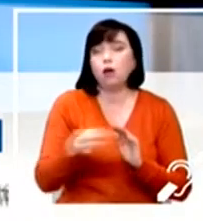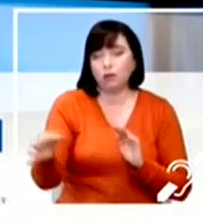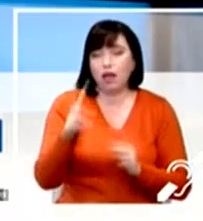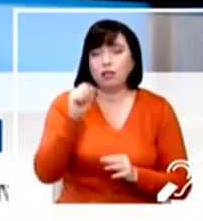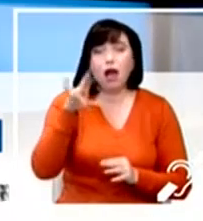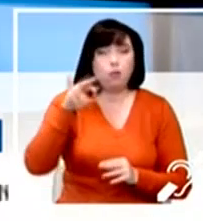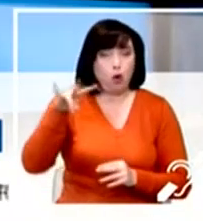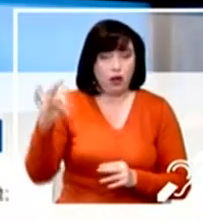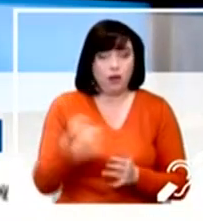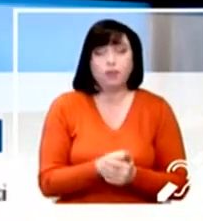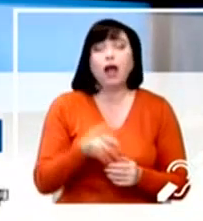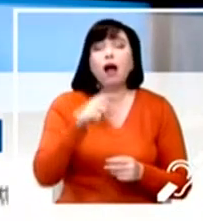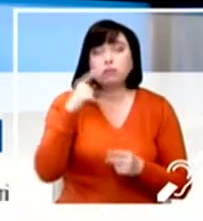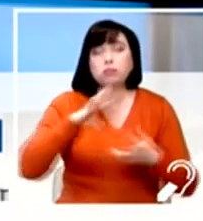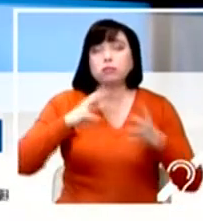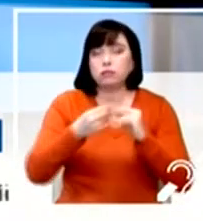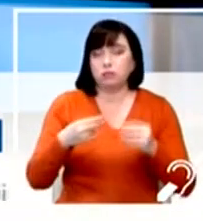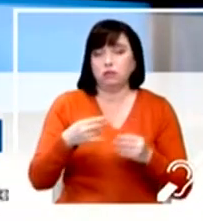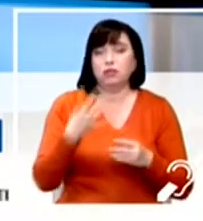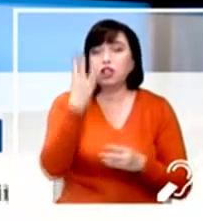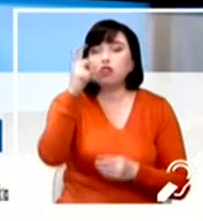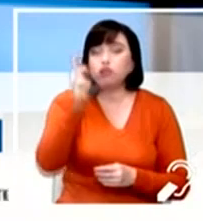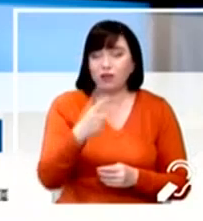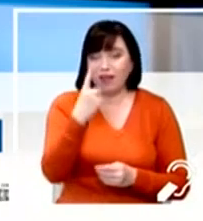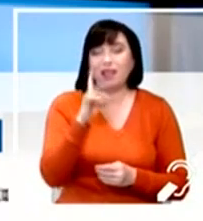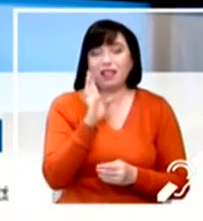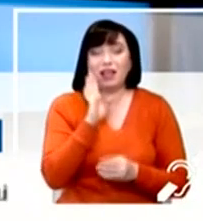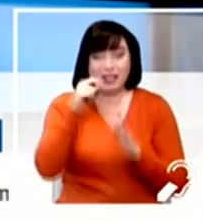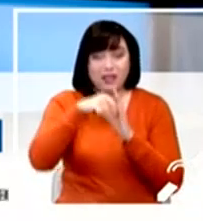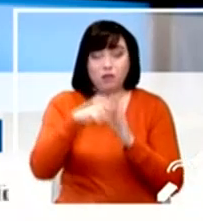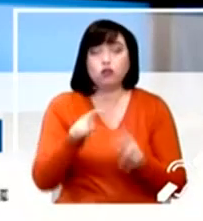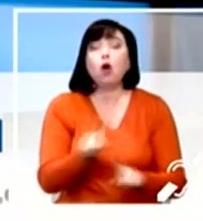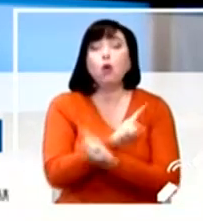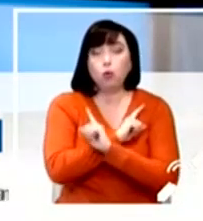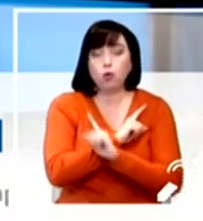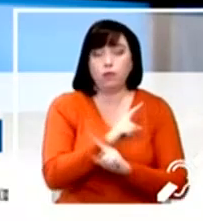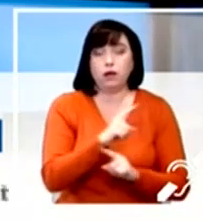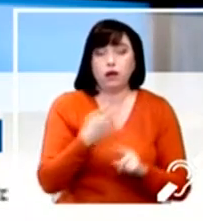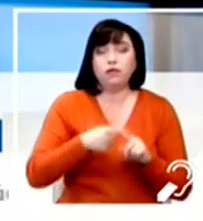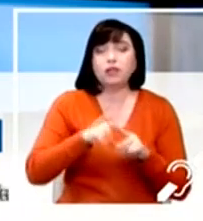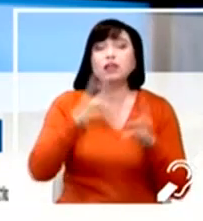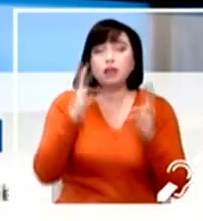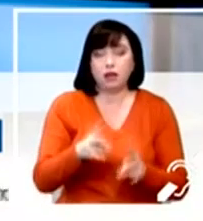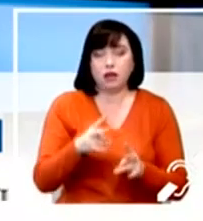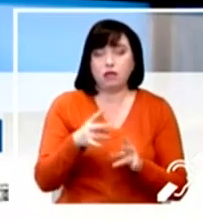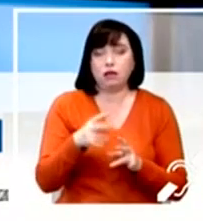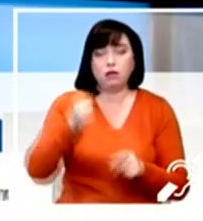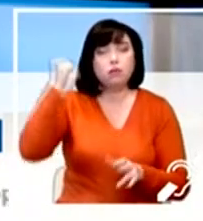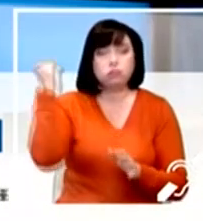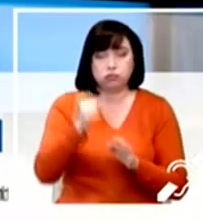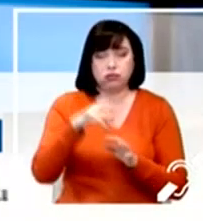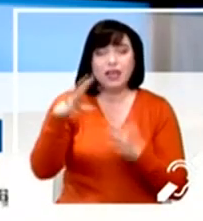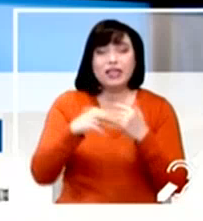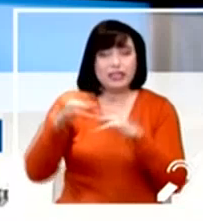Napoli. Potrivit bilanțului oficial, 3 persoane, între care o fetiță, au murit în tragedia care a lovit mica insulă din